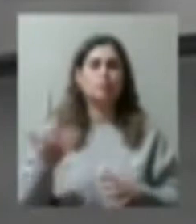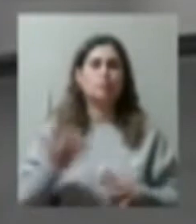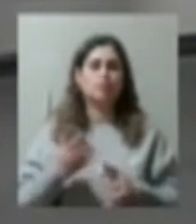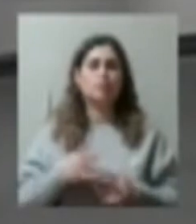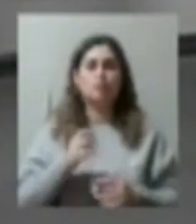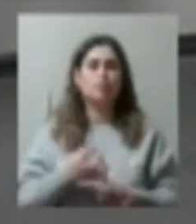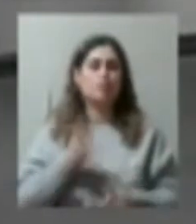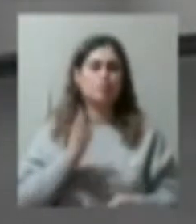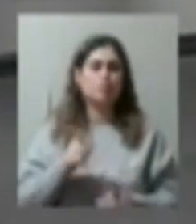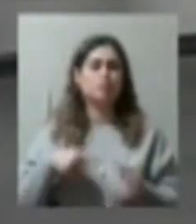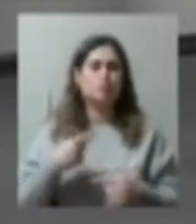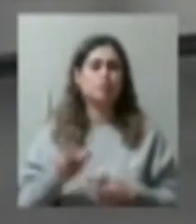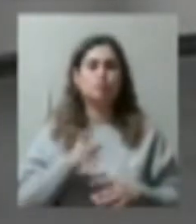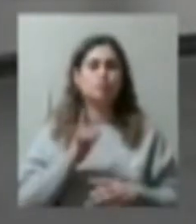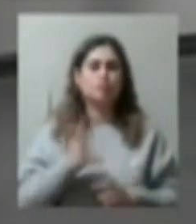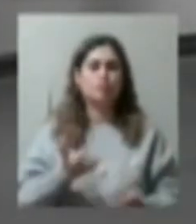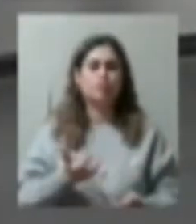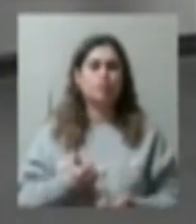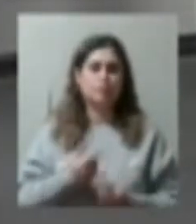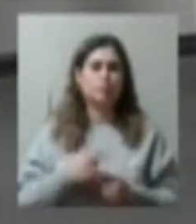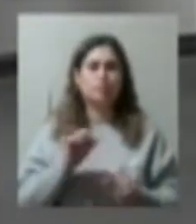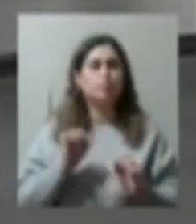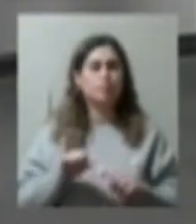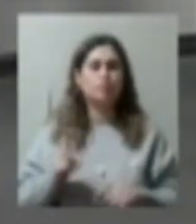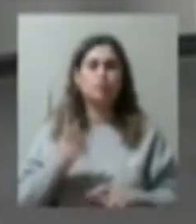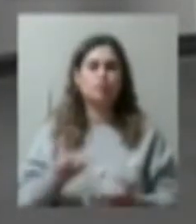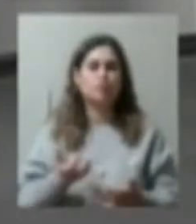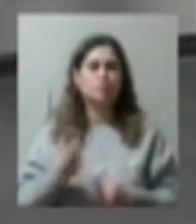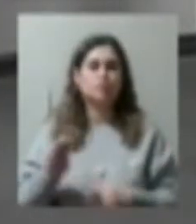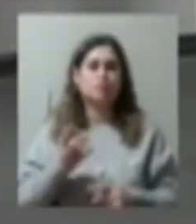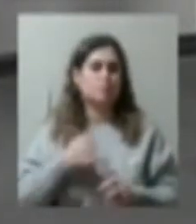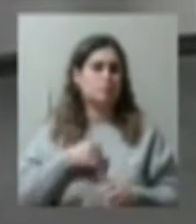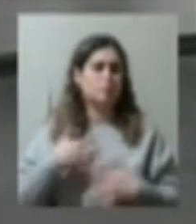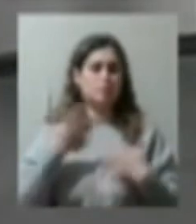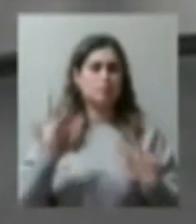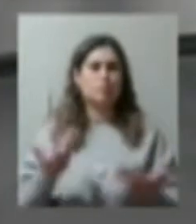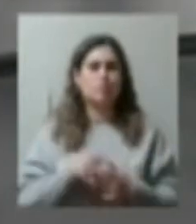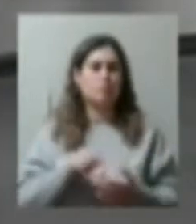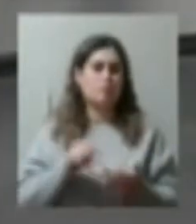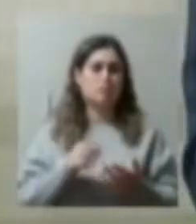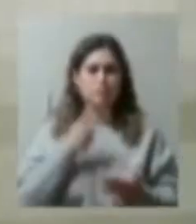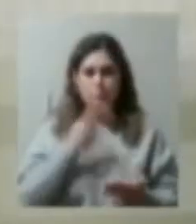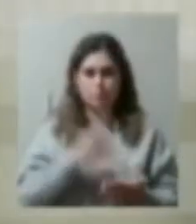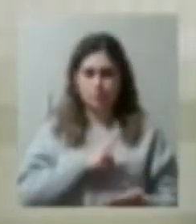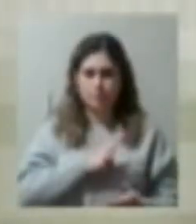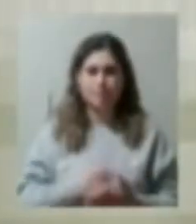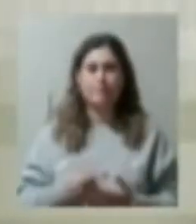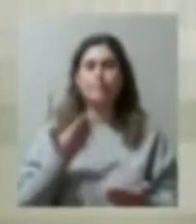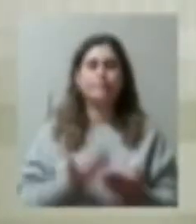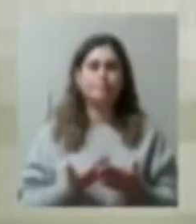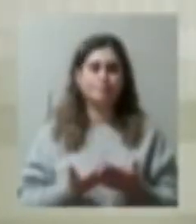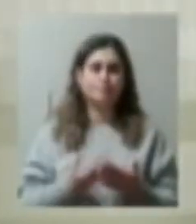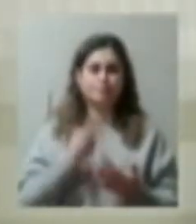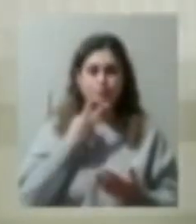черзі наступні і хто що буде отримати, і, можливо, хто отримує землі найбільше, якщо ви аналізували цей процес? Ну, дивіться, от